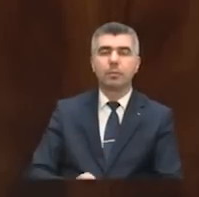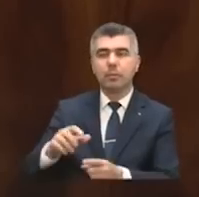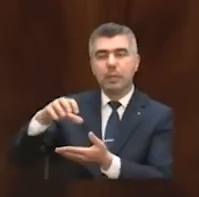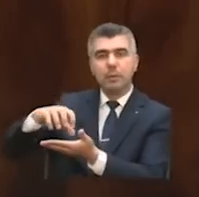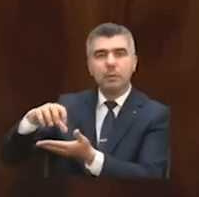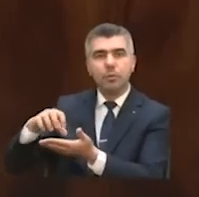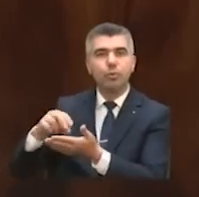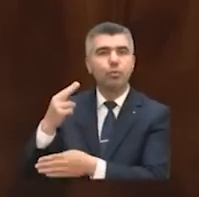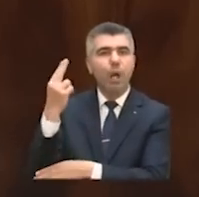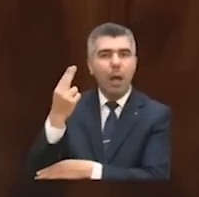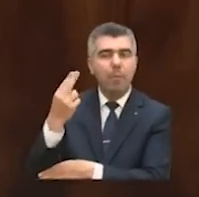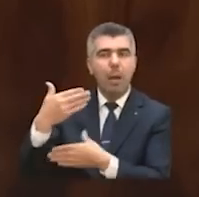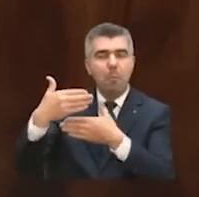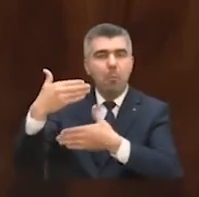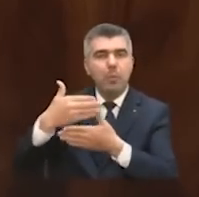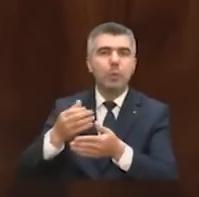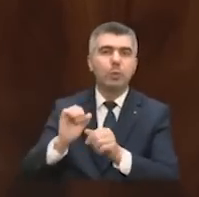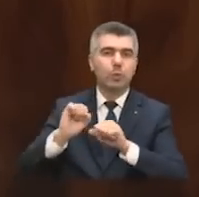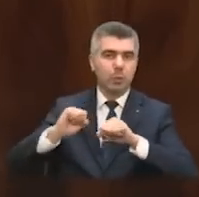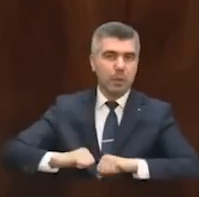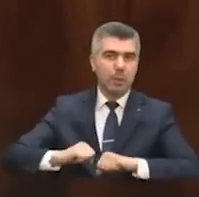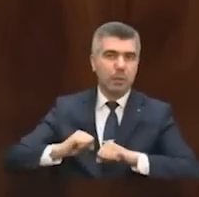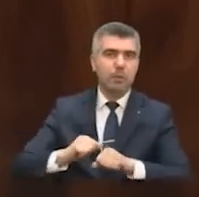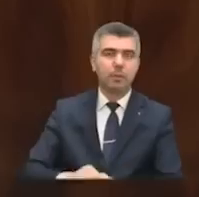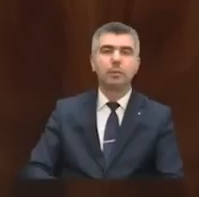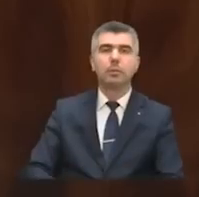ديال لي فاكولتي